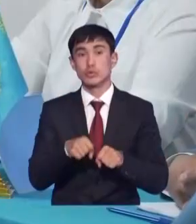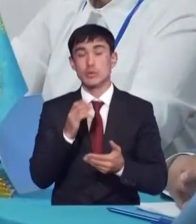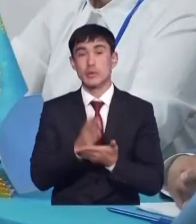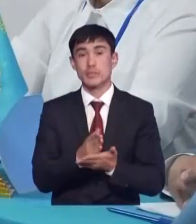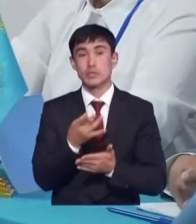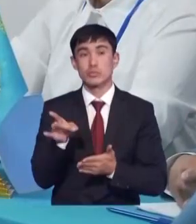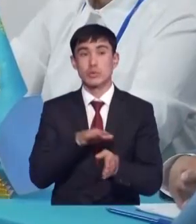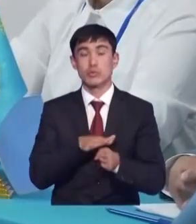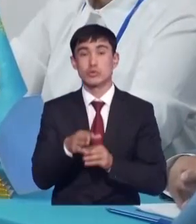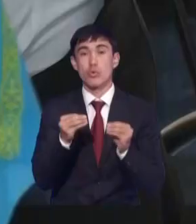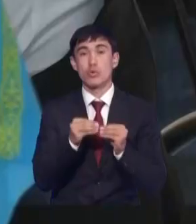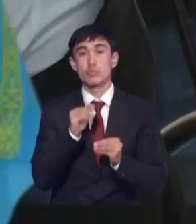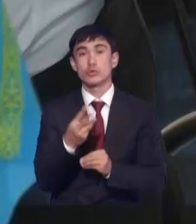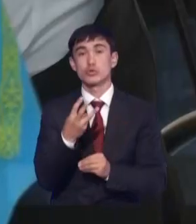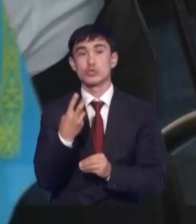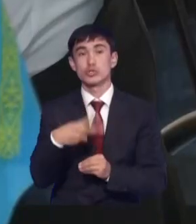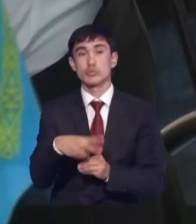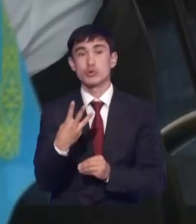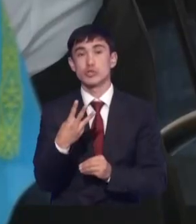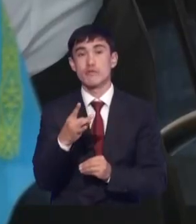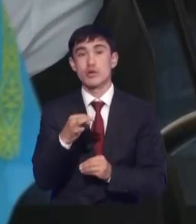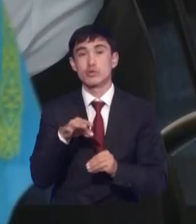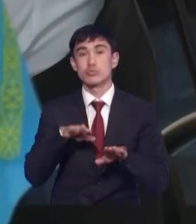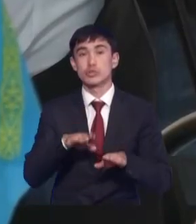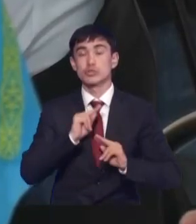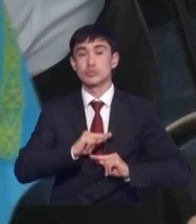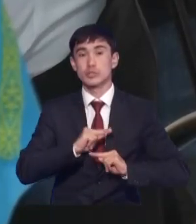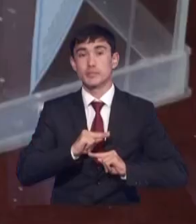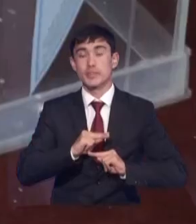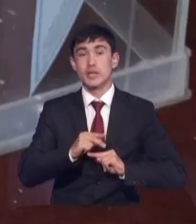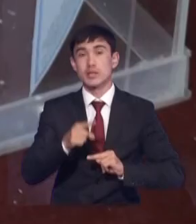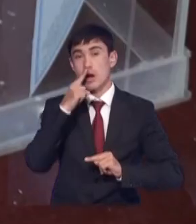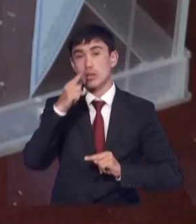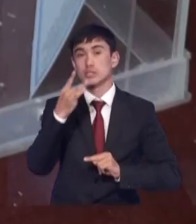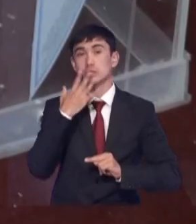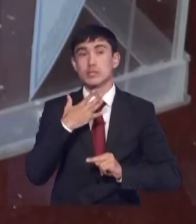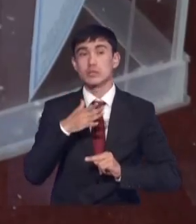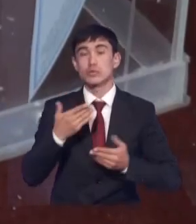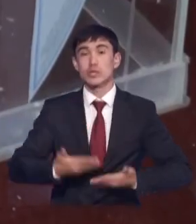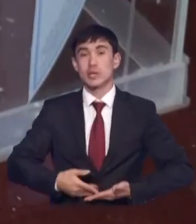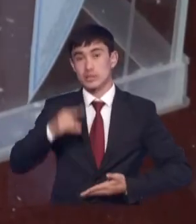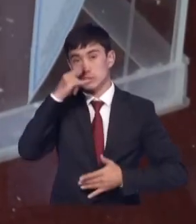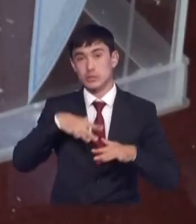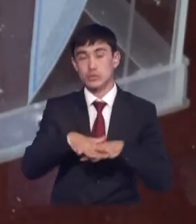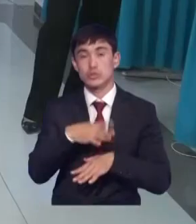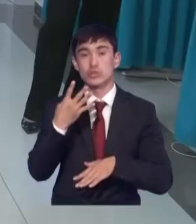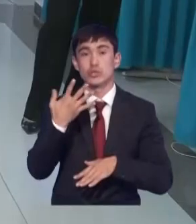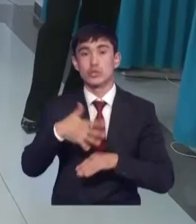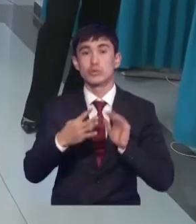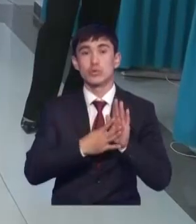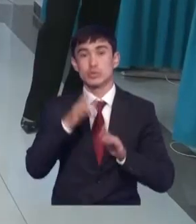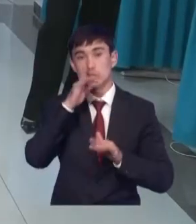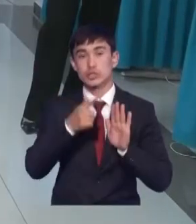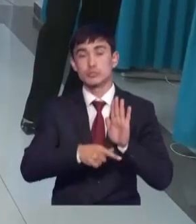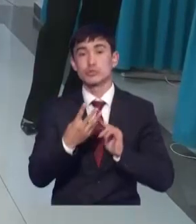Республика бойынша 10323 референдум учаскесі жұмыс істеуде. Сондай-ақ алыс жақын шетелде тұратын қазақстандықтар үшін 59 елде